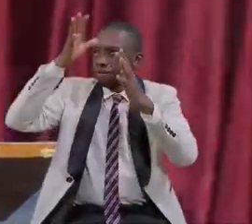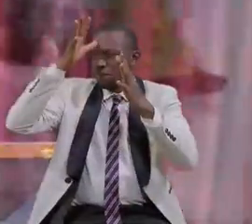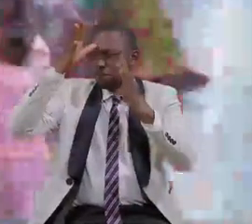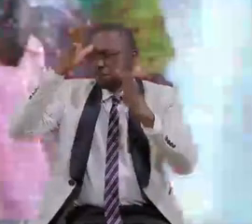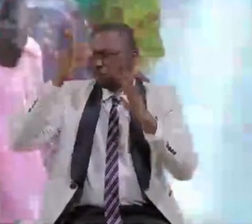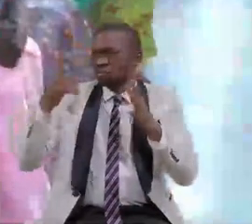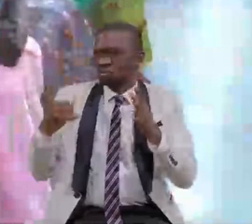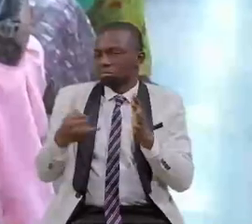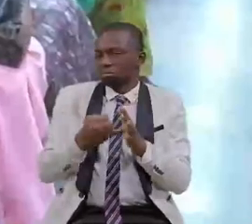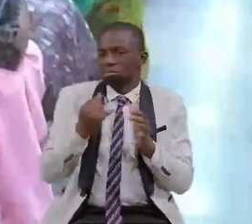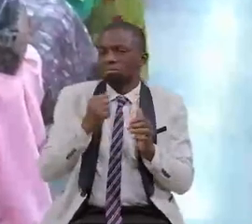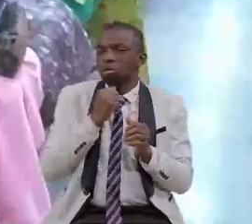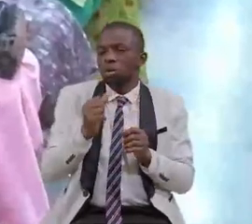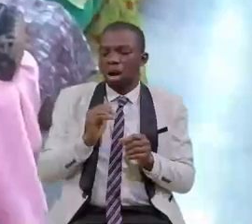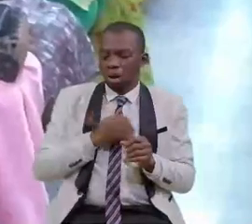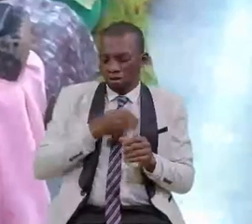Il n'est pas notre Père sur la terre.